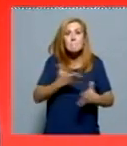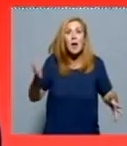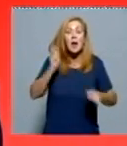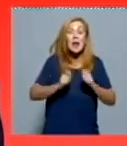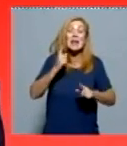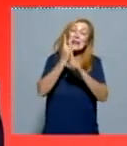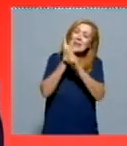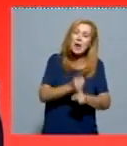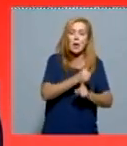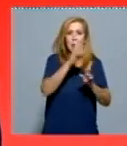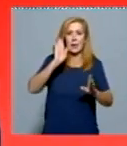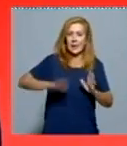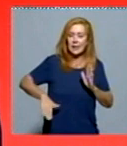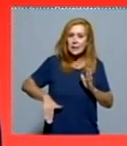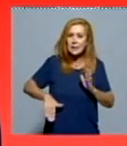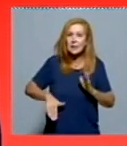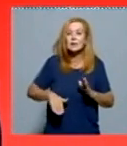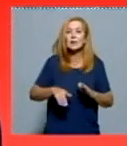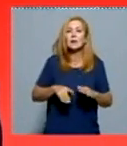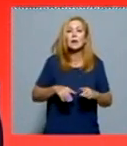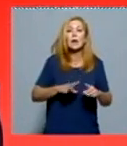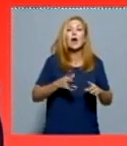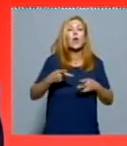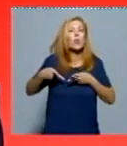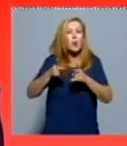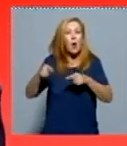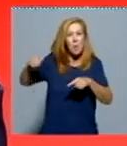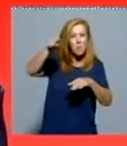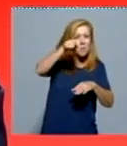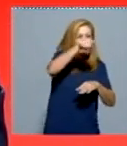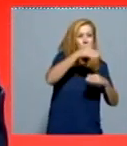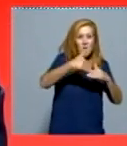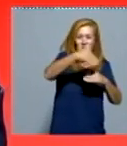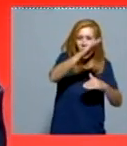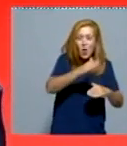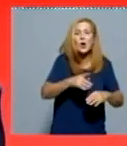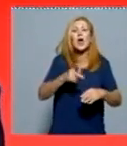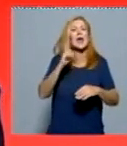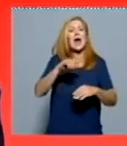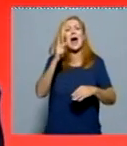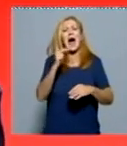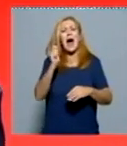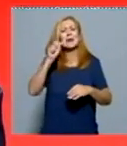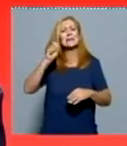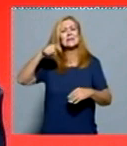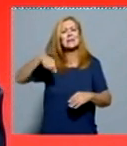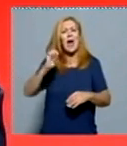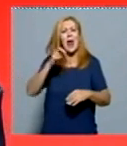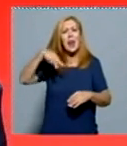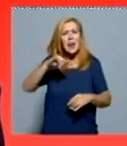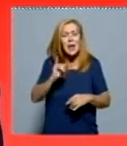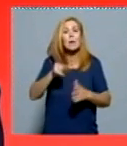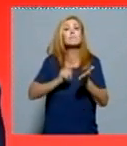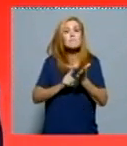Κρήτη, τόσο ο βόρειος ο δικός άξονας όσο και το Καστέλι, πρέπει να προχωρήσουν και πρέπει να προχωρήσουν με τη μικρότερη